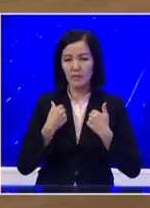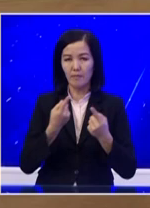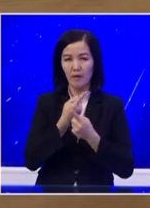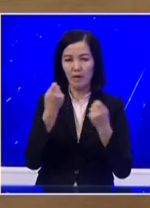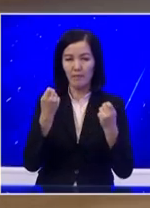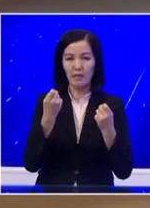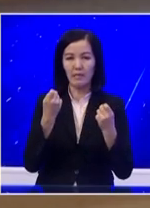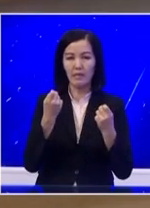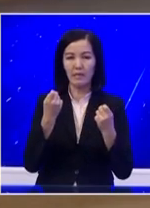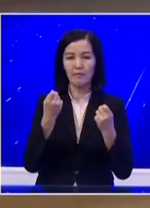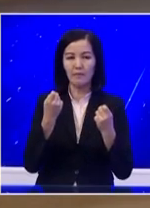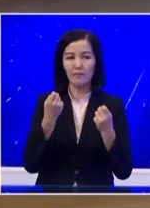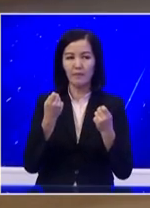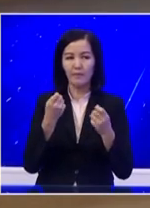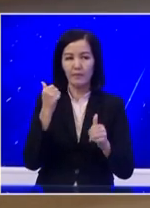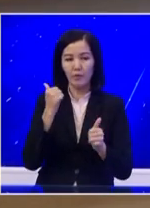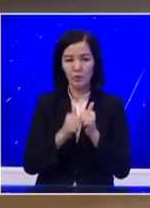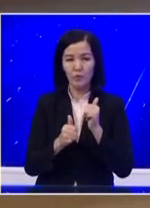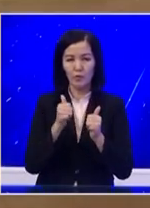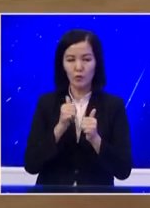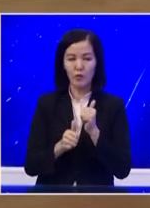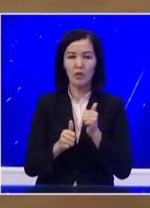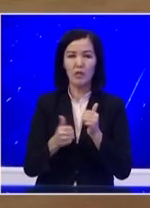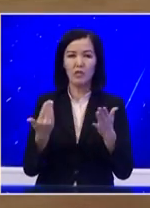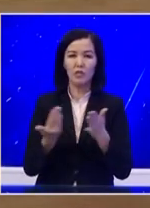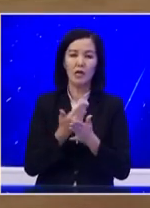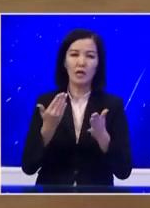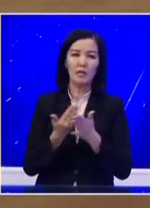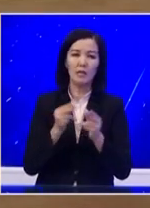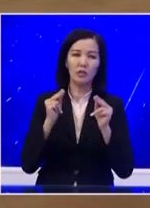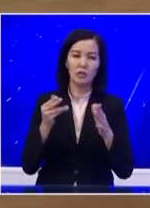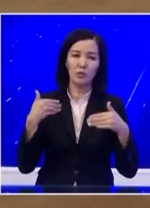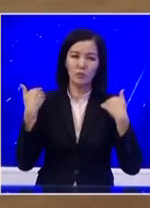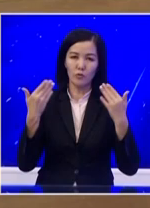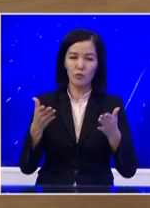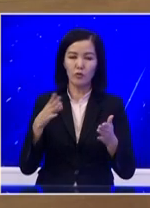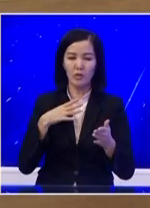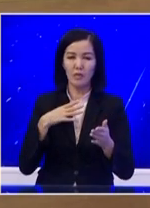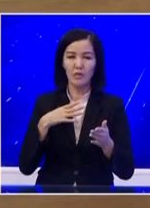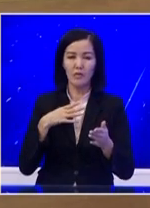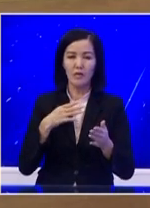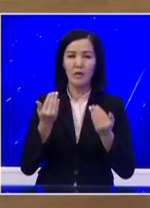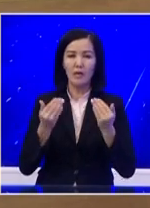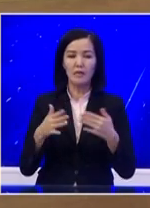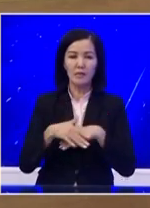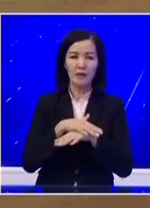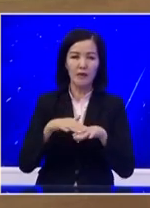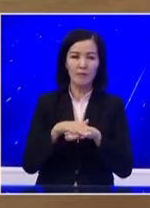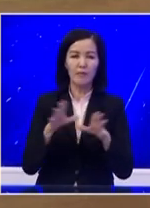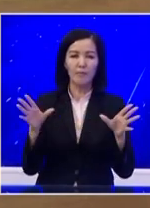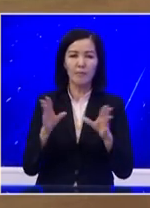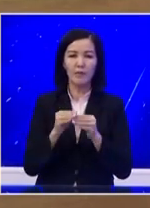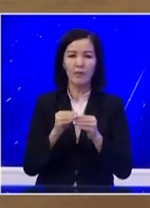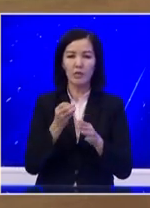ақпараттандырып, осындай күнде, мысалы, енді былай қарапсаңыздар, халық болып бір, мына төтенше жағдай кезінде барлығы бір